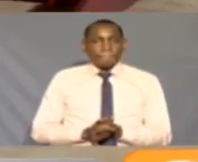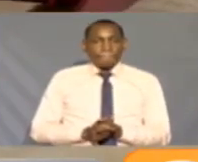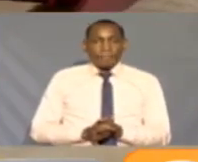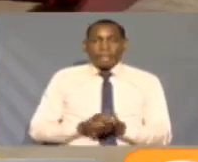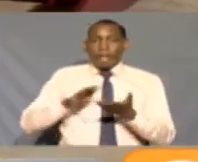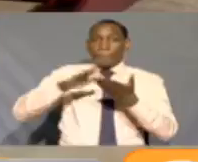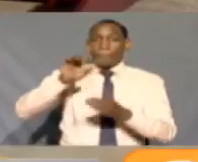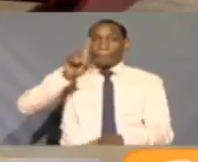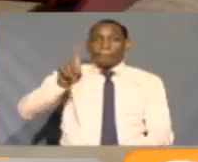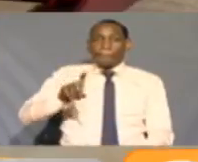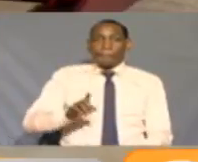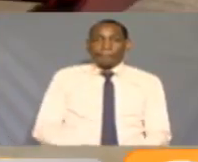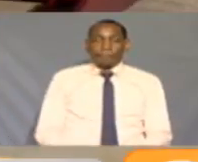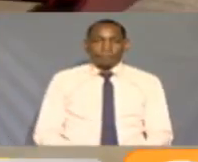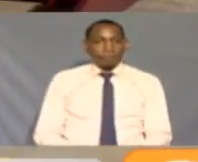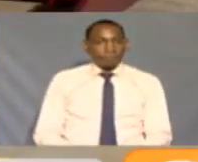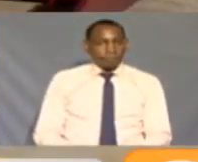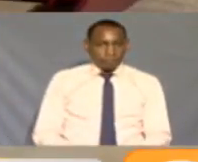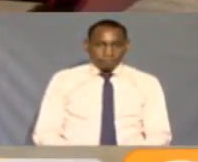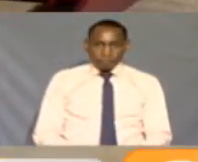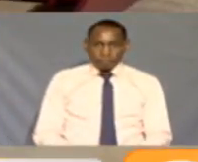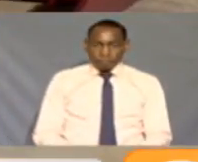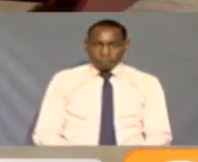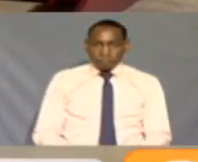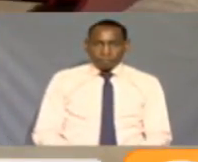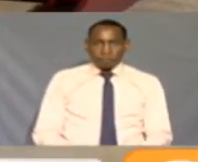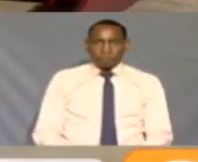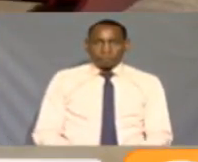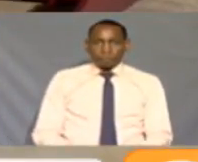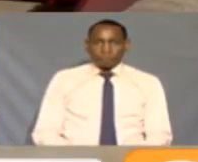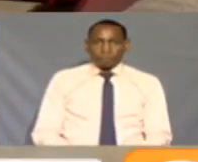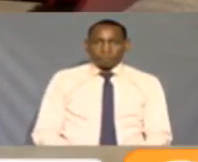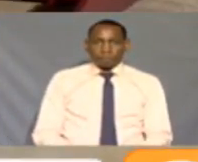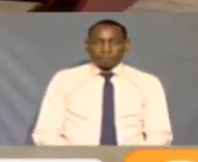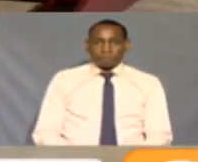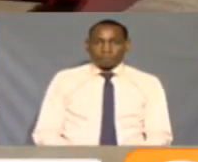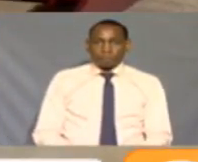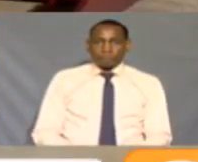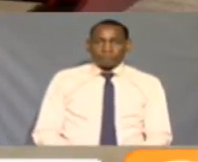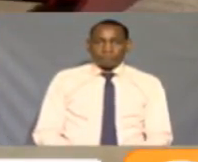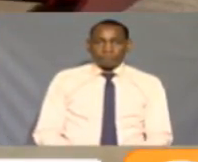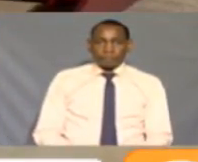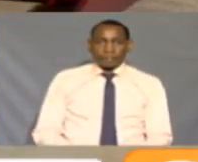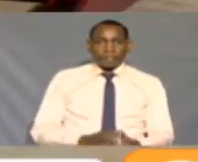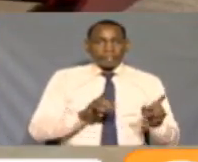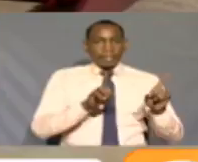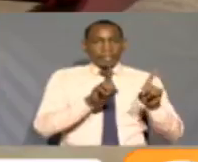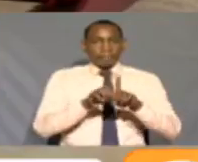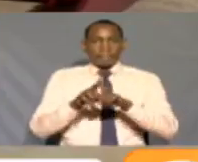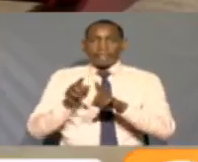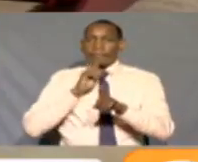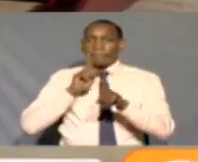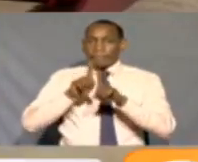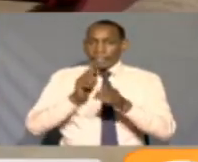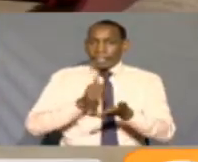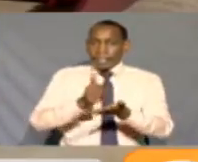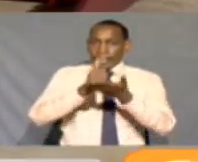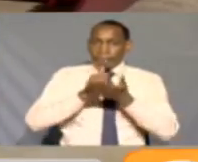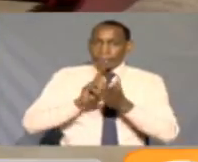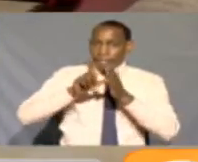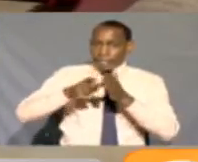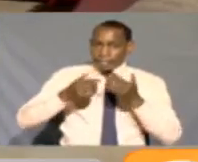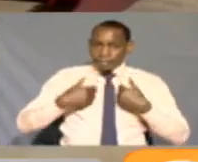you. Do you have any more questions? Let him take that Let one him take first. That one. Okay, briefly please. Na swali ningependa hata ndugu yangu Kimeo anisaidie pale kisha mimi